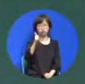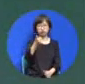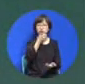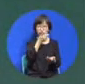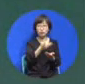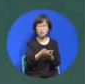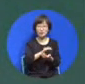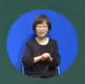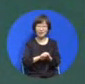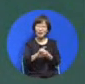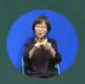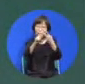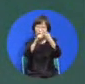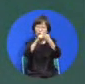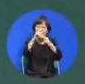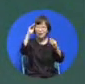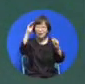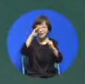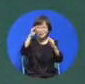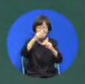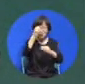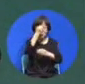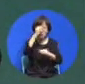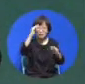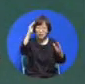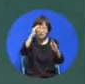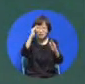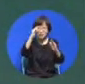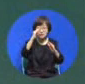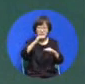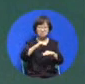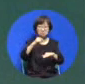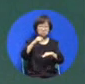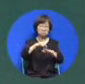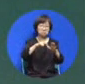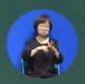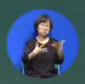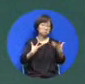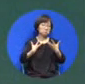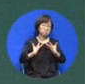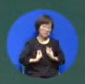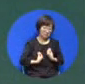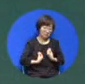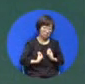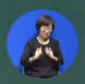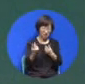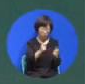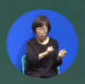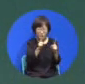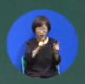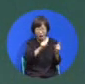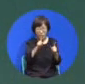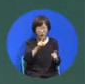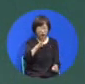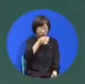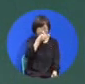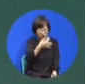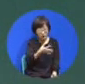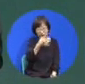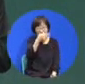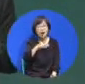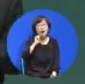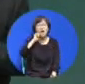그 중고등학생들이 그 한 무너져 버리면요, 얘들 회복시키는 굉장히 고생 많이 해야 돼요. If a child,